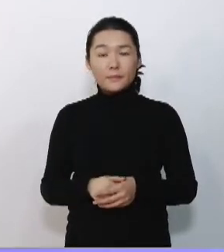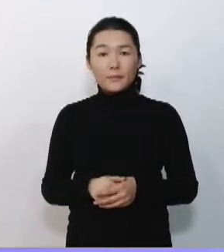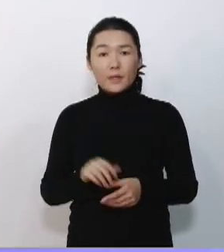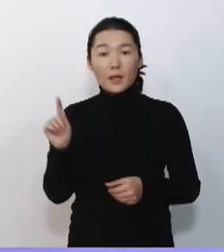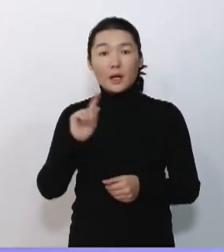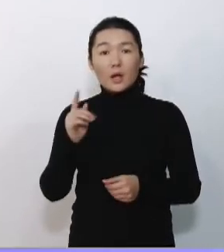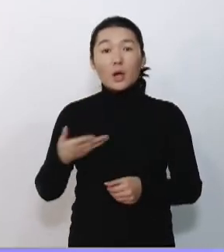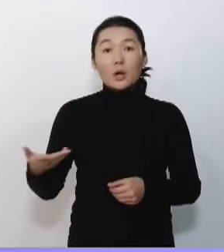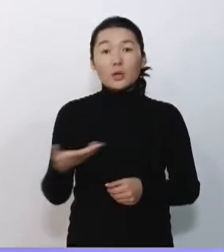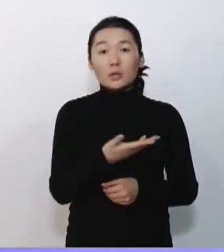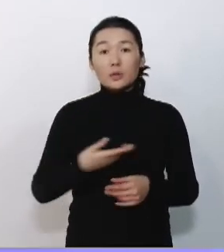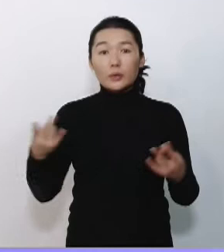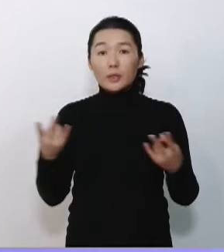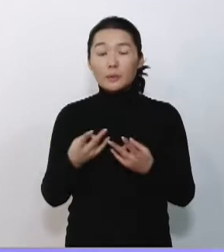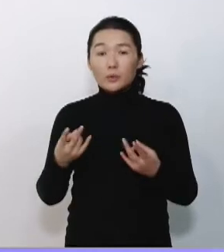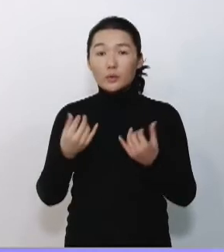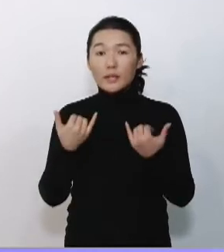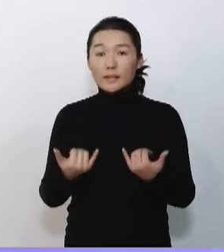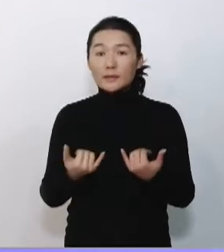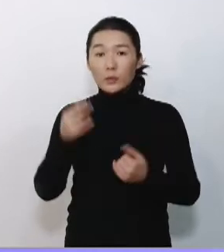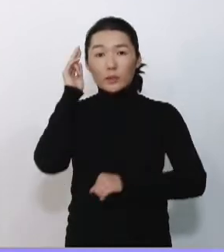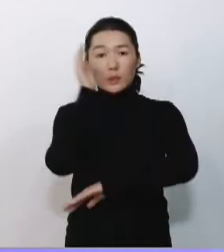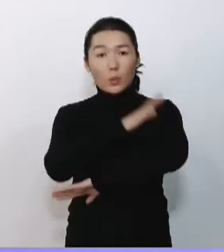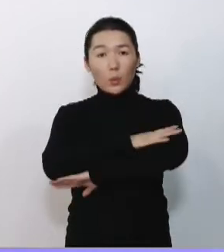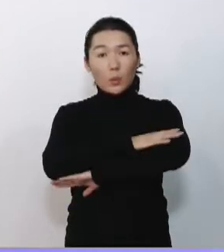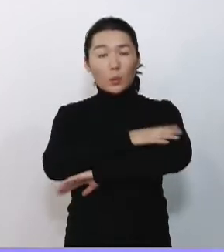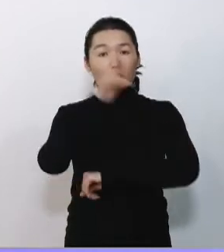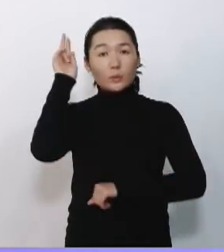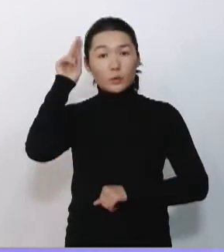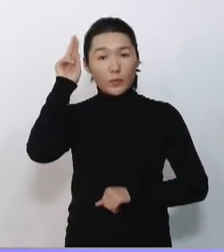Что нам нужно сегодня на уроке